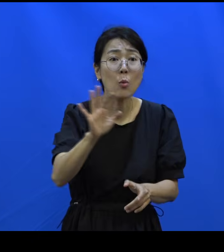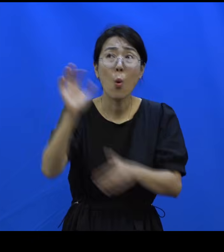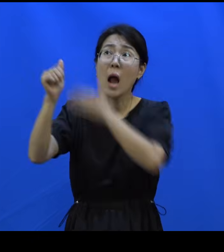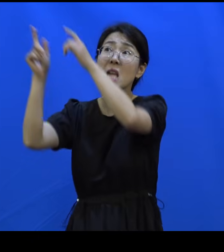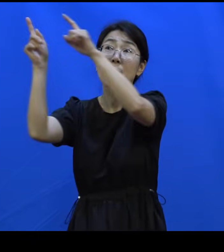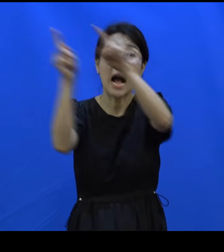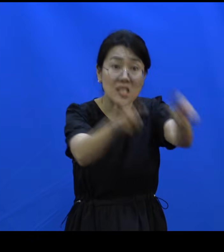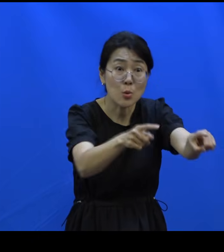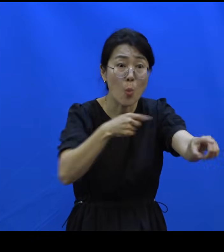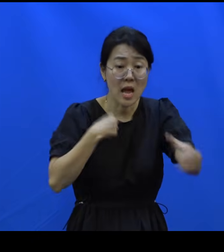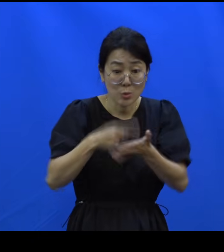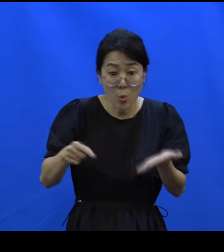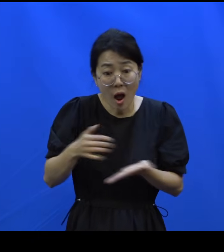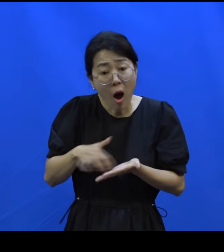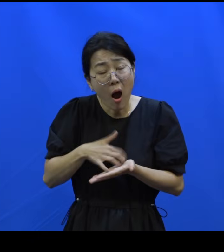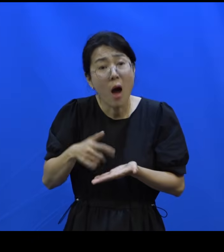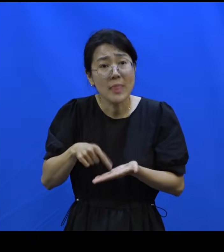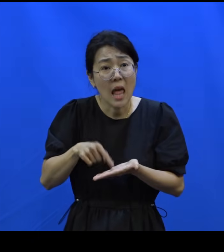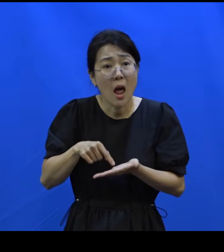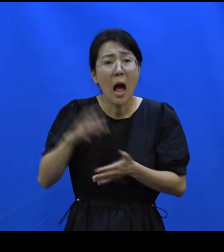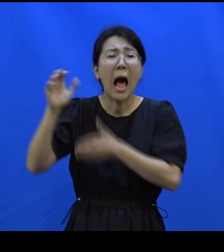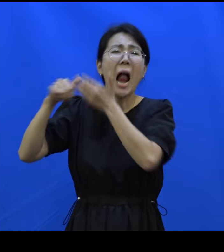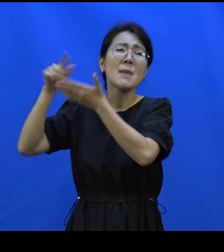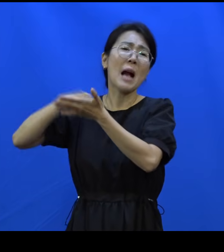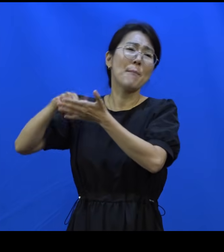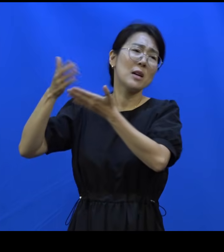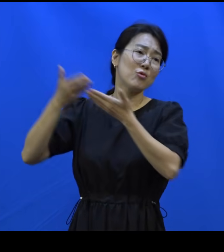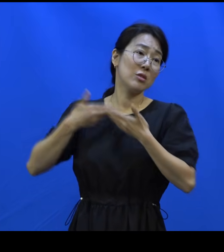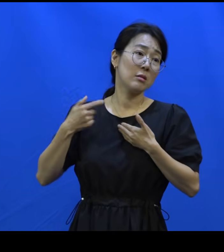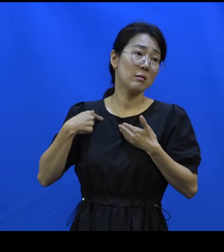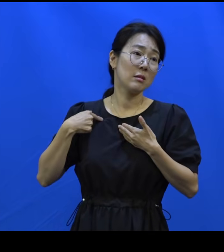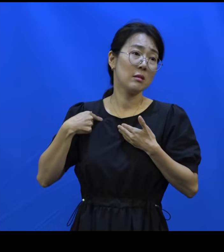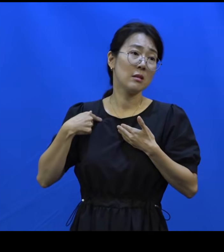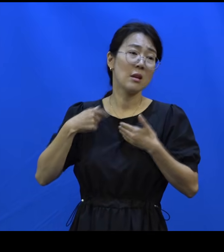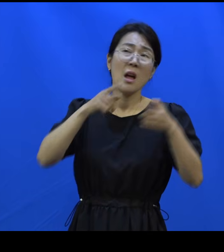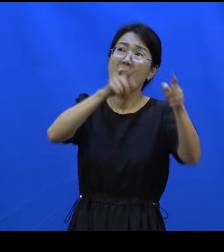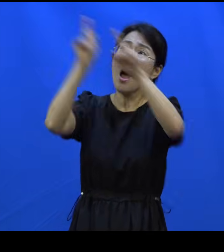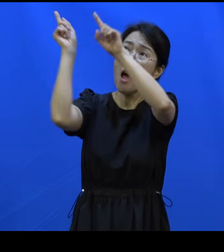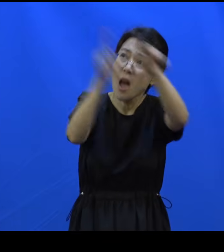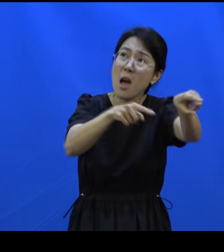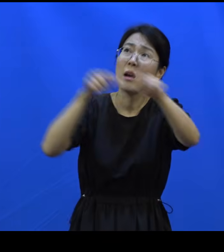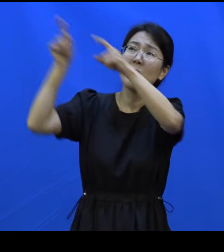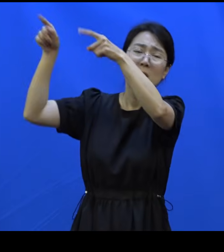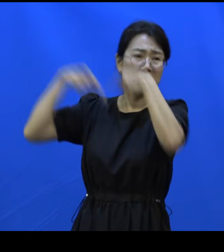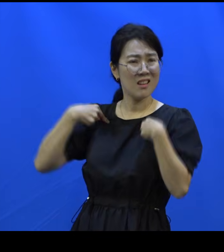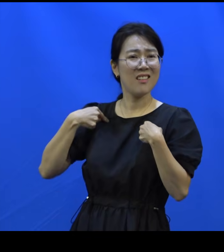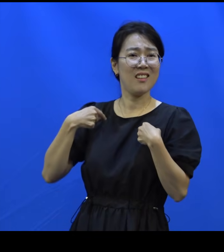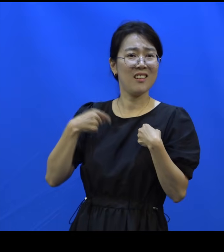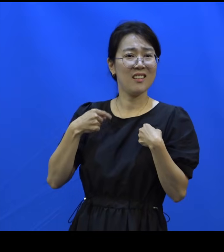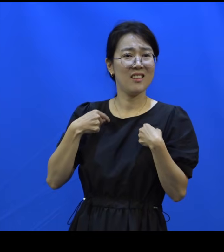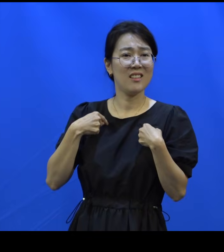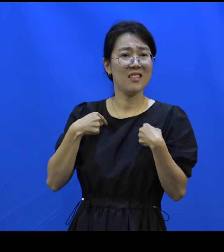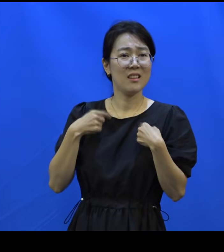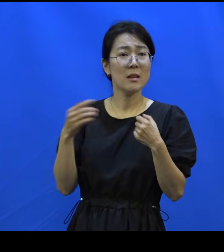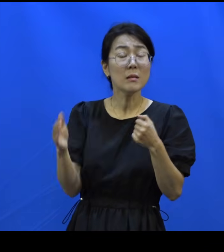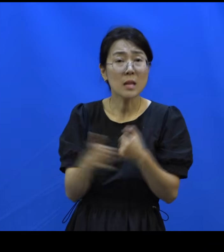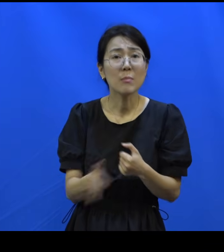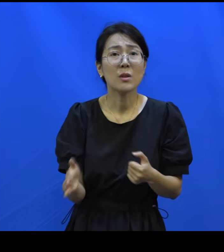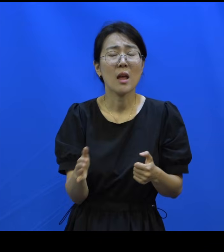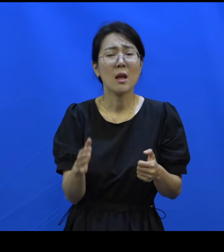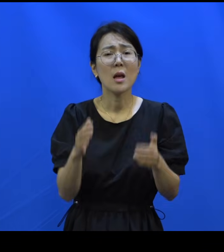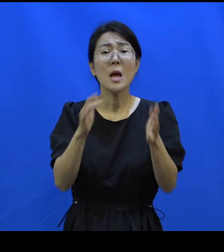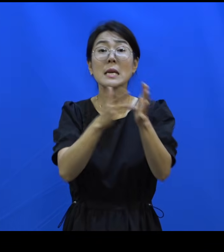권리 포기예요. 당신의 권리를 주장하지 않으시고 묵묵히 모욕과 수치를 당하셨습니다. 그래서 주님은 십자가에서